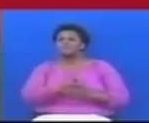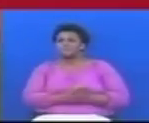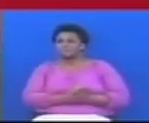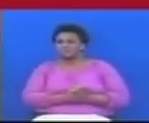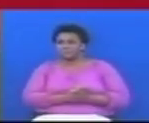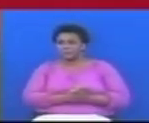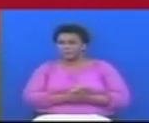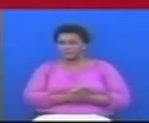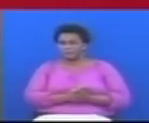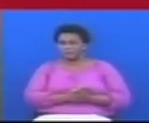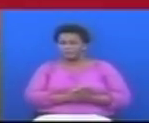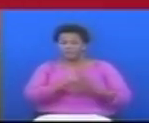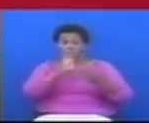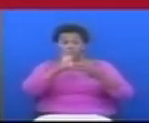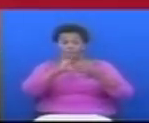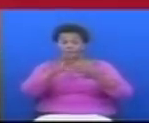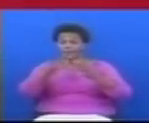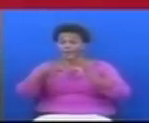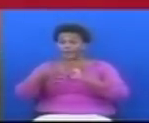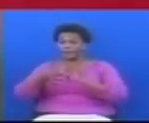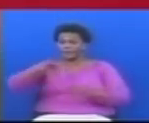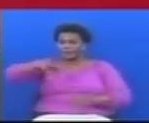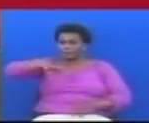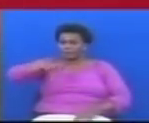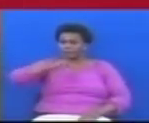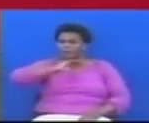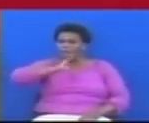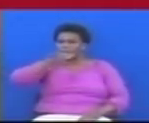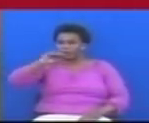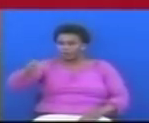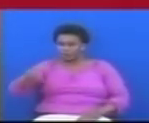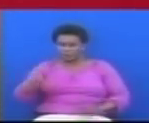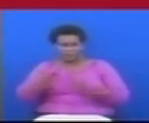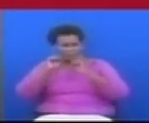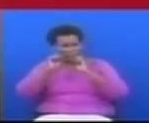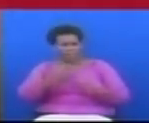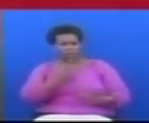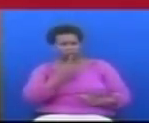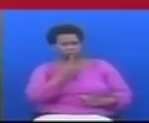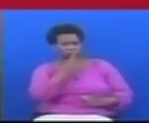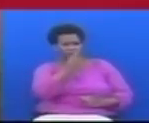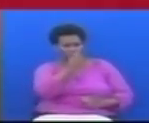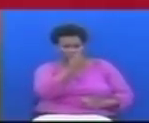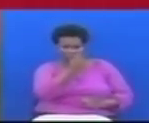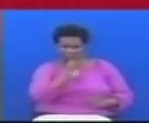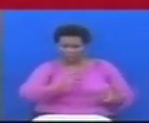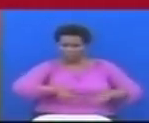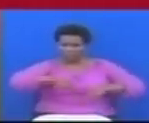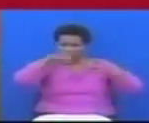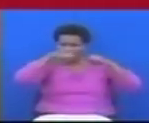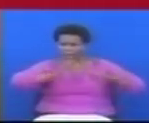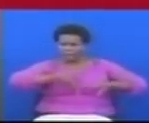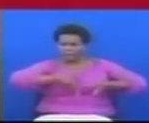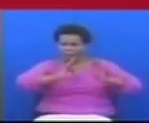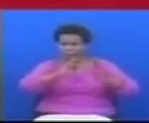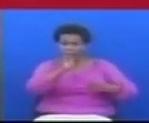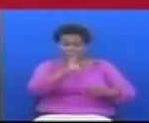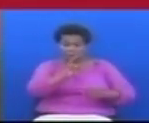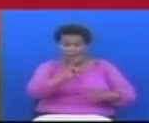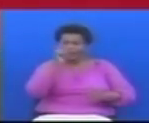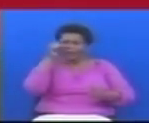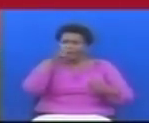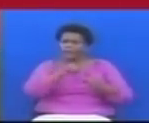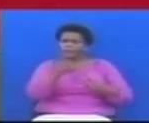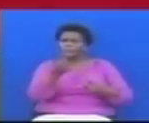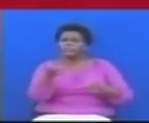mkoa wa Morogoro hakikisha kwamba anamwagiza manager wa wilaya husika ili kwenda kutoa utaalamu ili wananchi